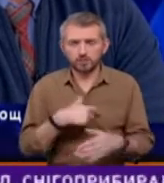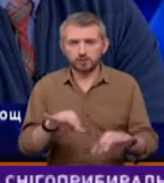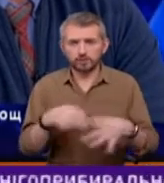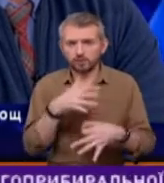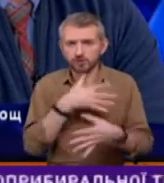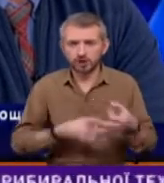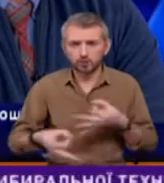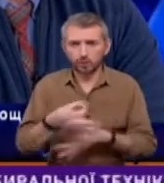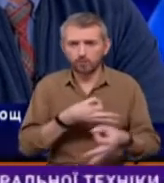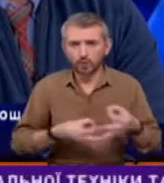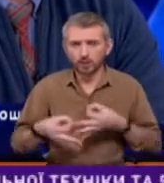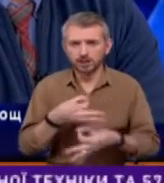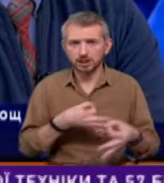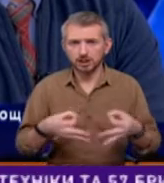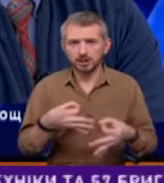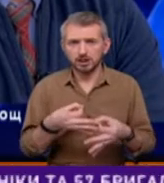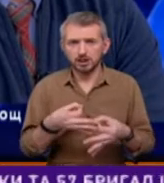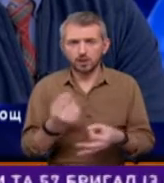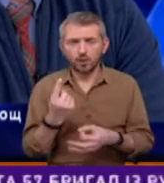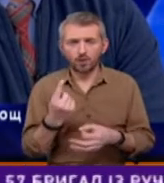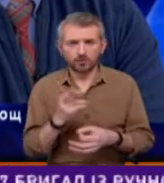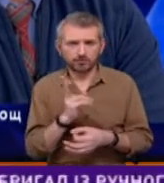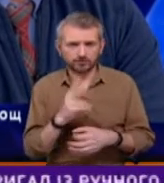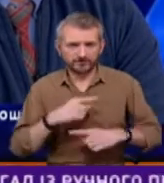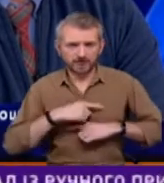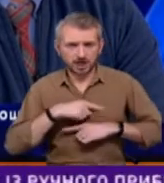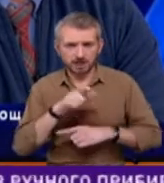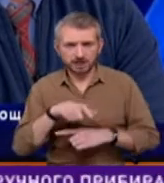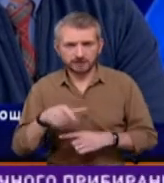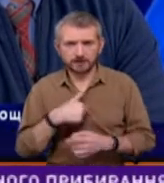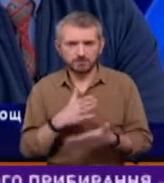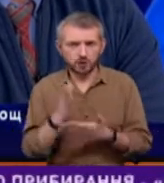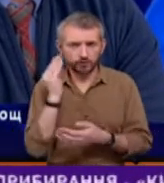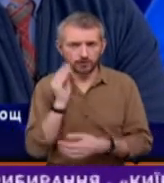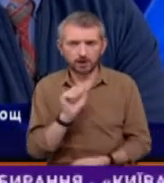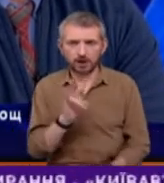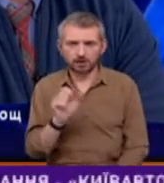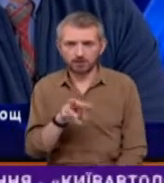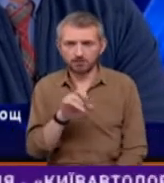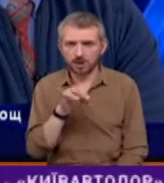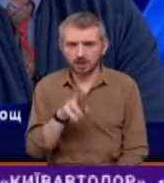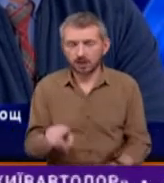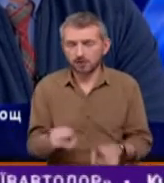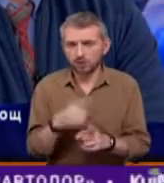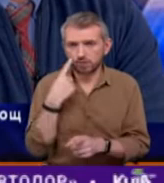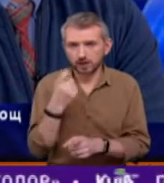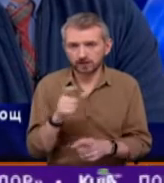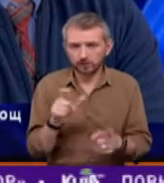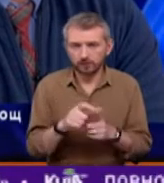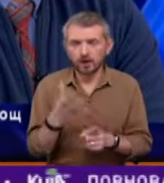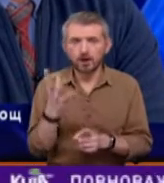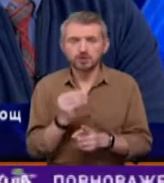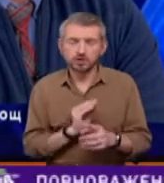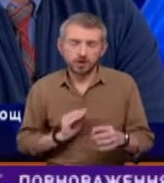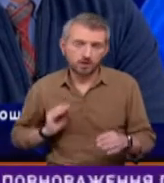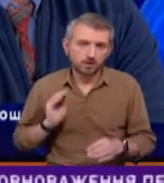час обговорення одних фіналістів, я маю на увазі, Анна Марія, ну, такі образливі слова, а ще підлив